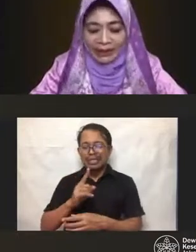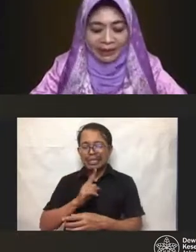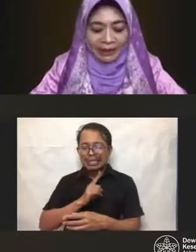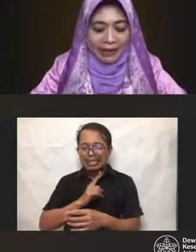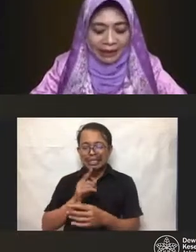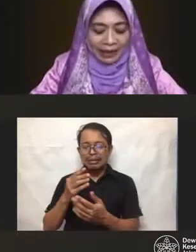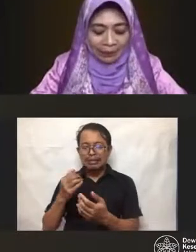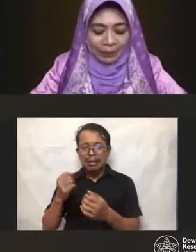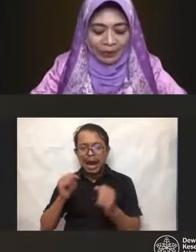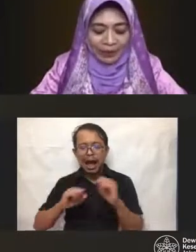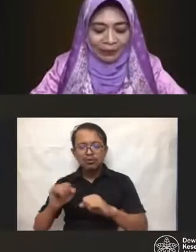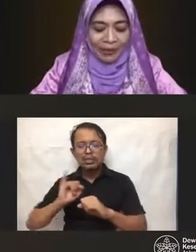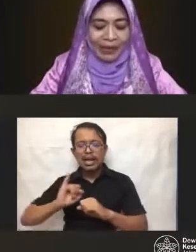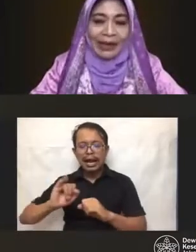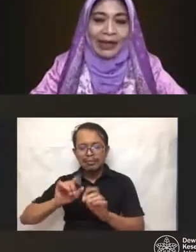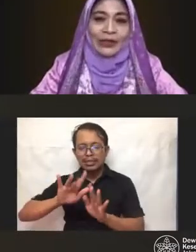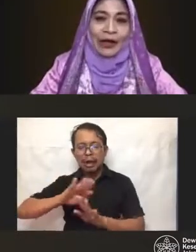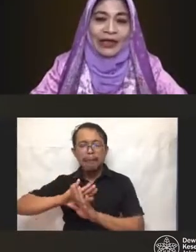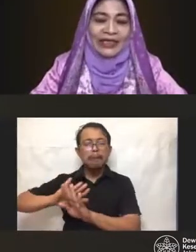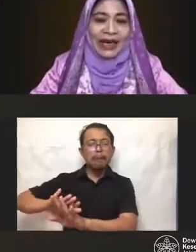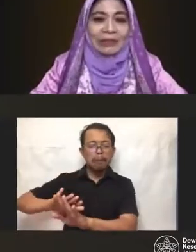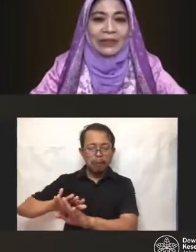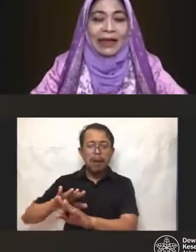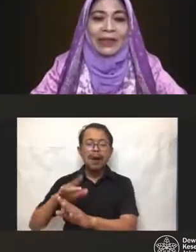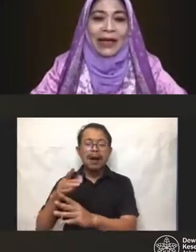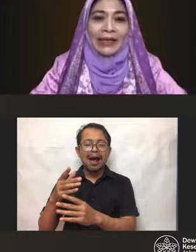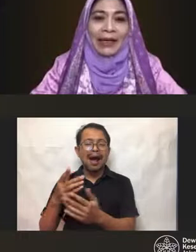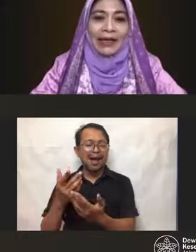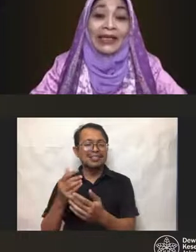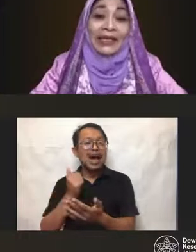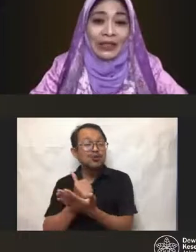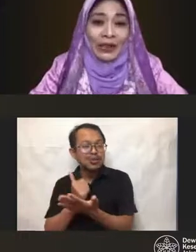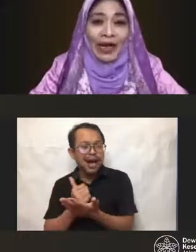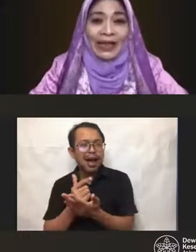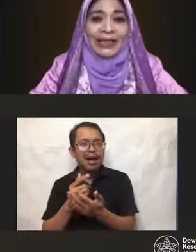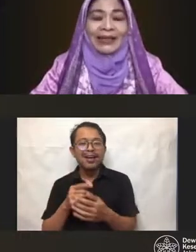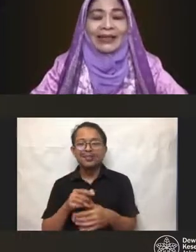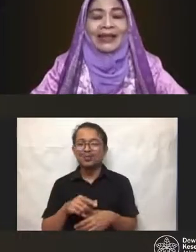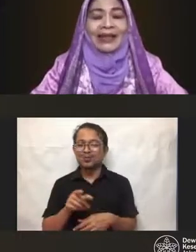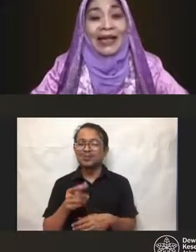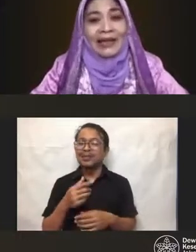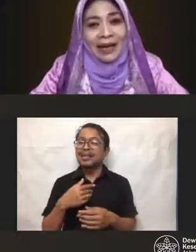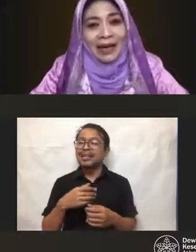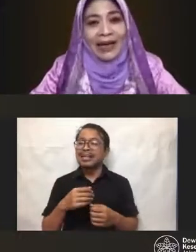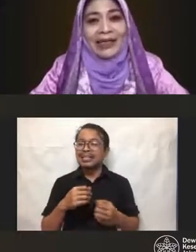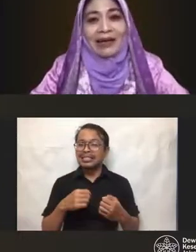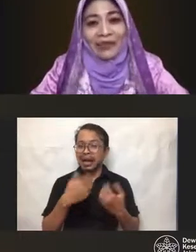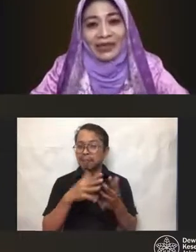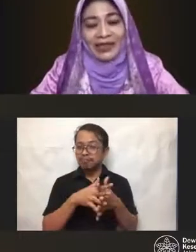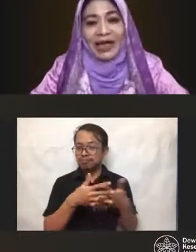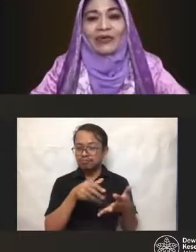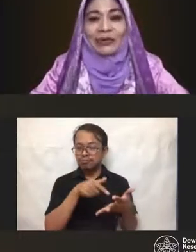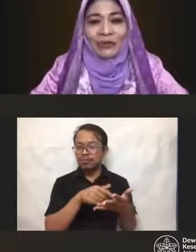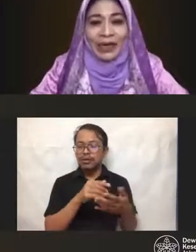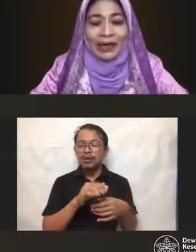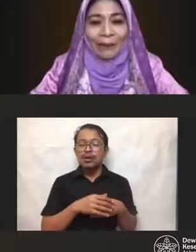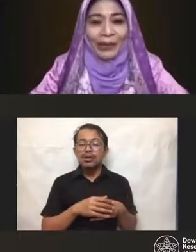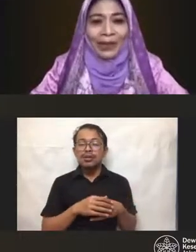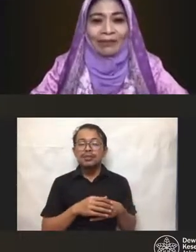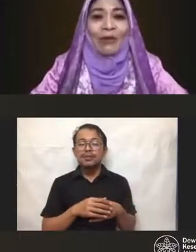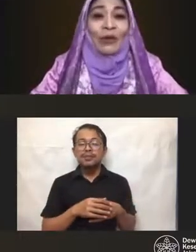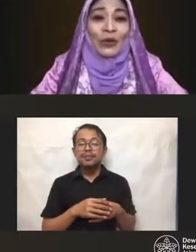keji dan tak terpuji. Karena itu kalau di dalam Islam dikatakan inna salata tanha anil fahsya'i wal